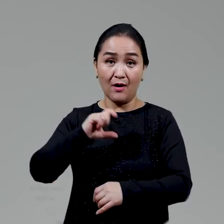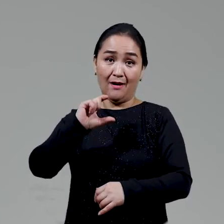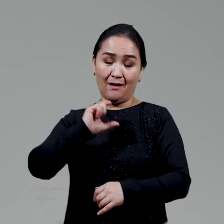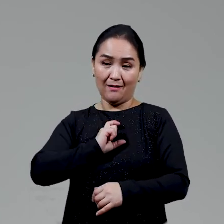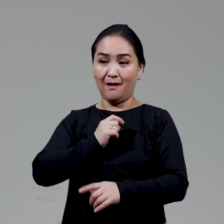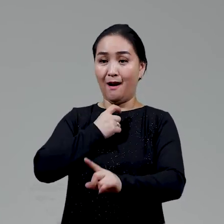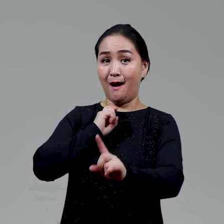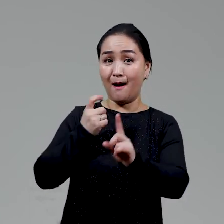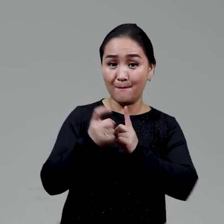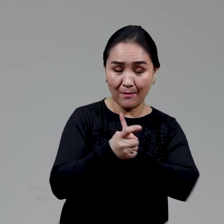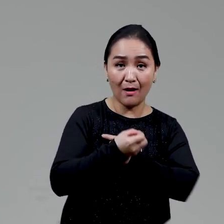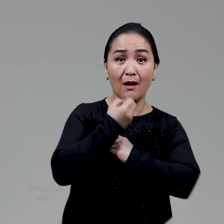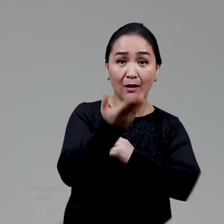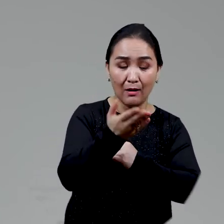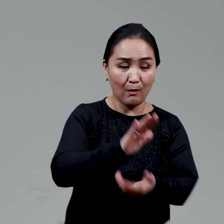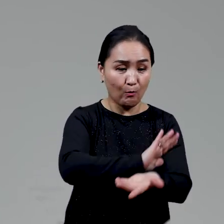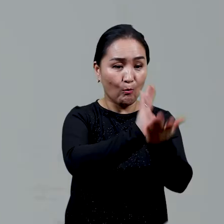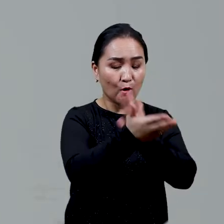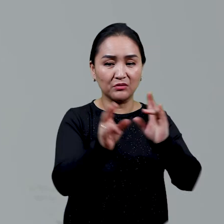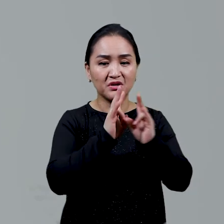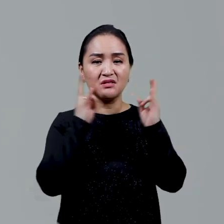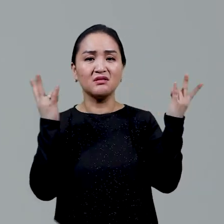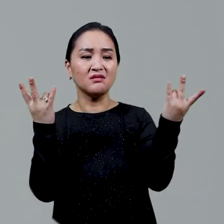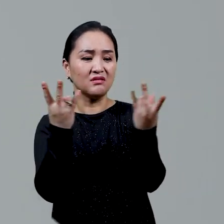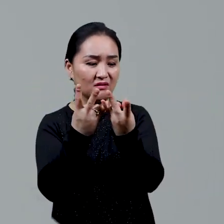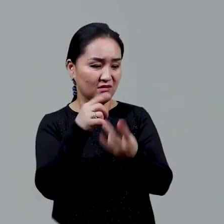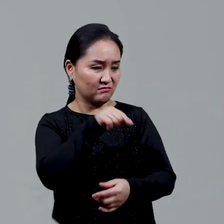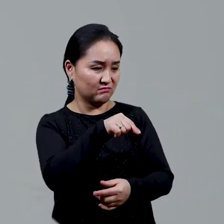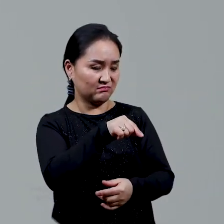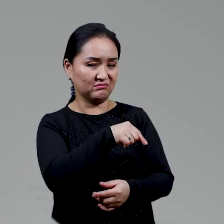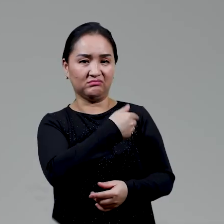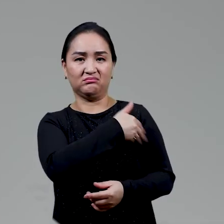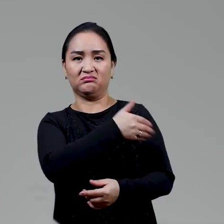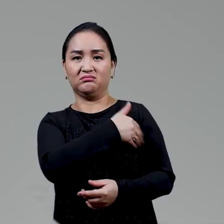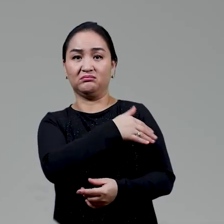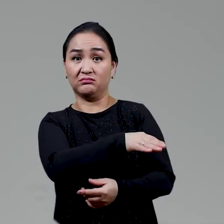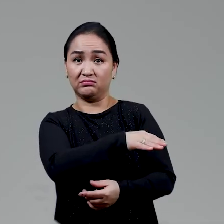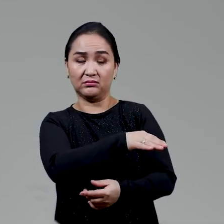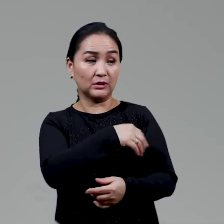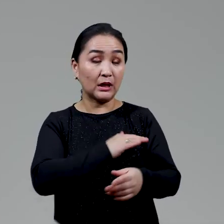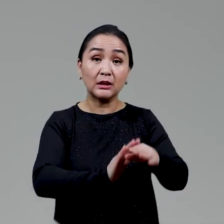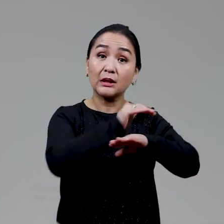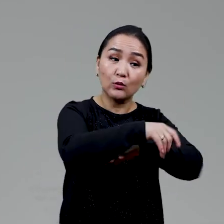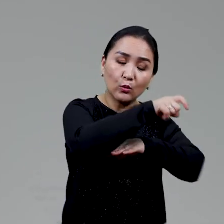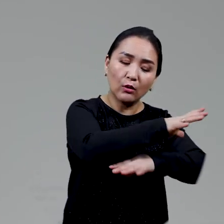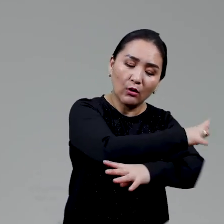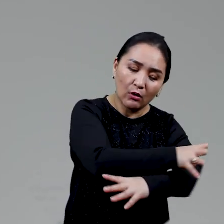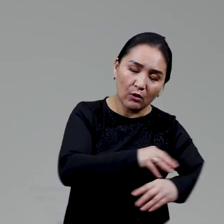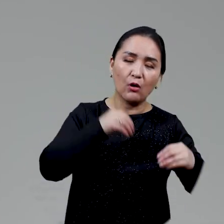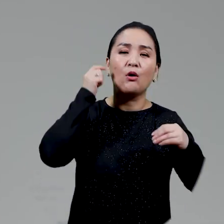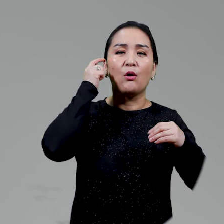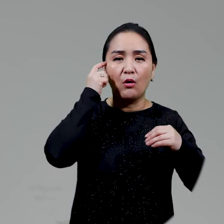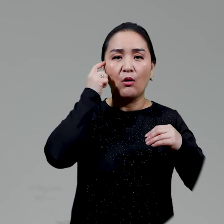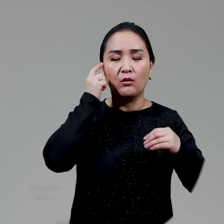хамгаалж дуурж байгаа ч гэсэндэ эргээд нийгэм тухайн даван туулагчийн талд орж тухайн даван туулагчийг одоо